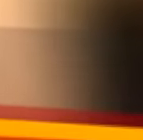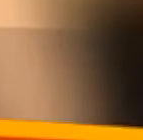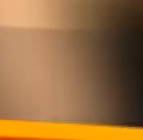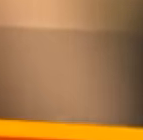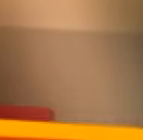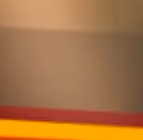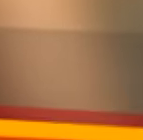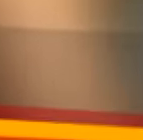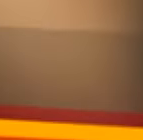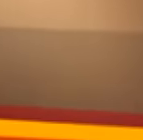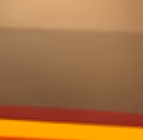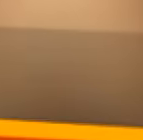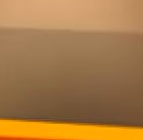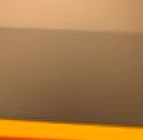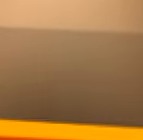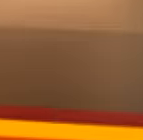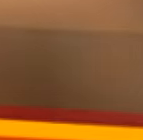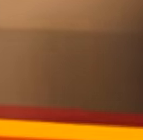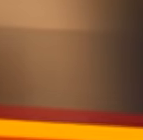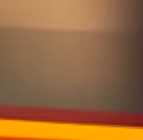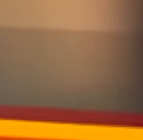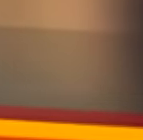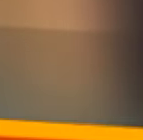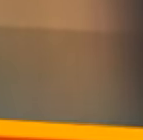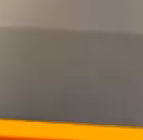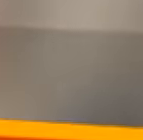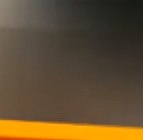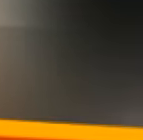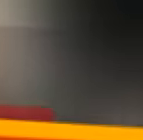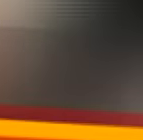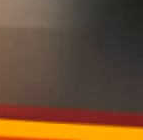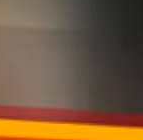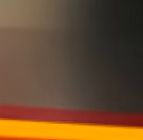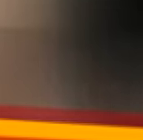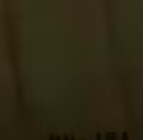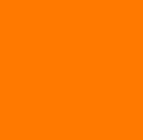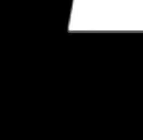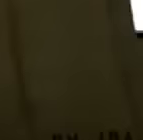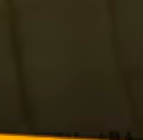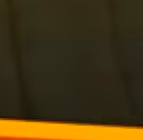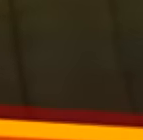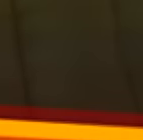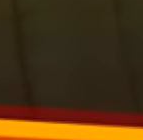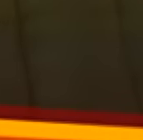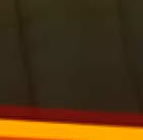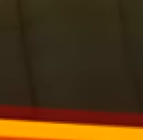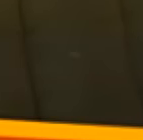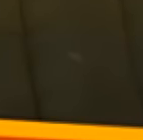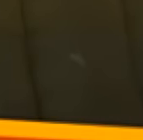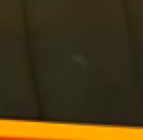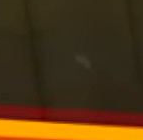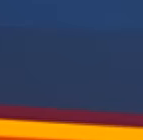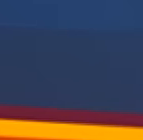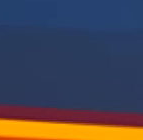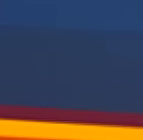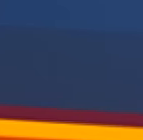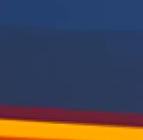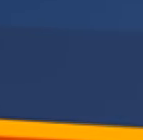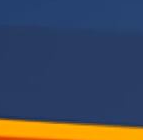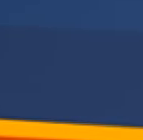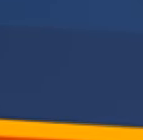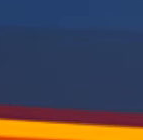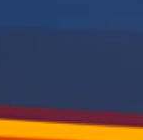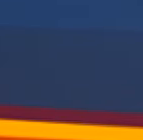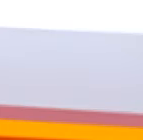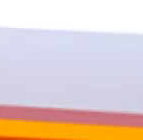Pagtutol ng mga estudyante sa charter change idinaan sa Oblation Run. At silipin ang perfect na pasyalan